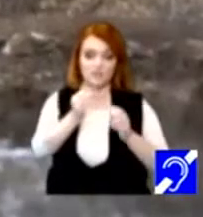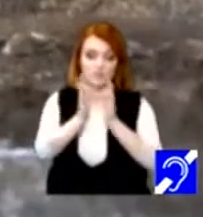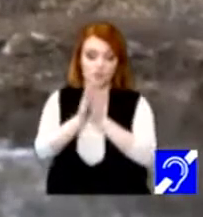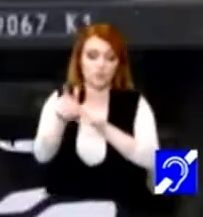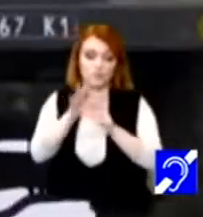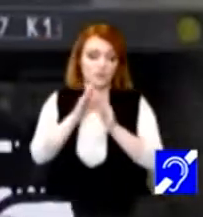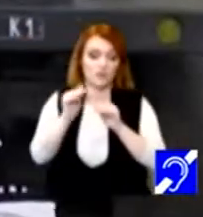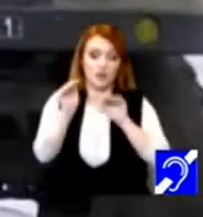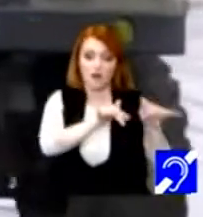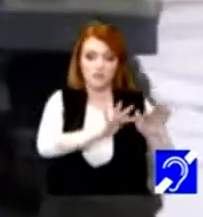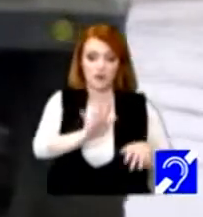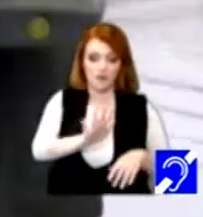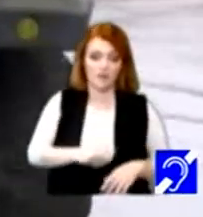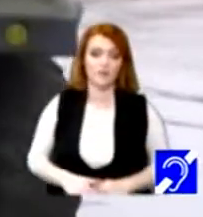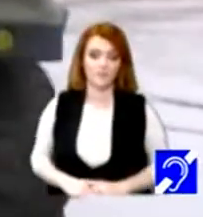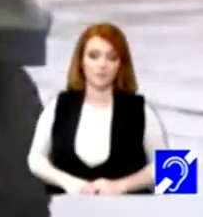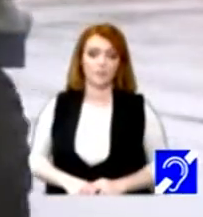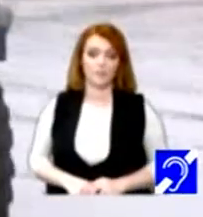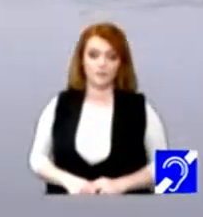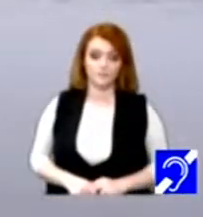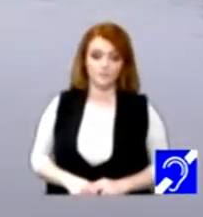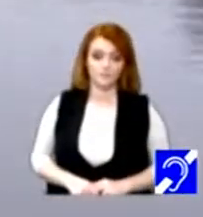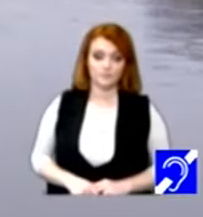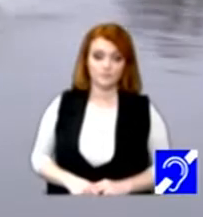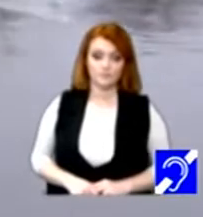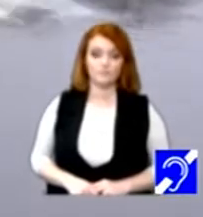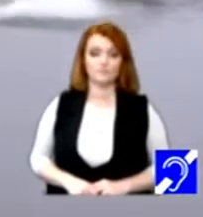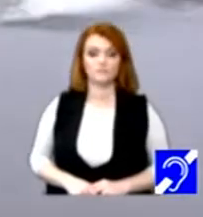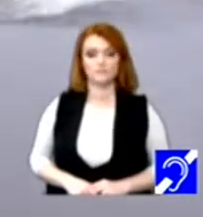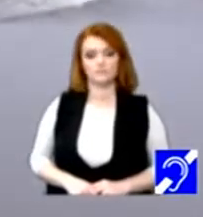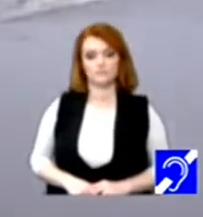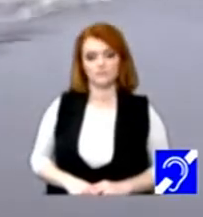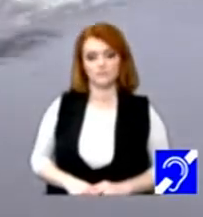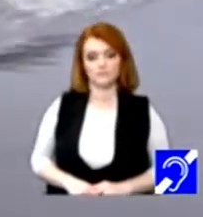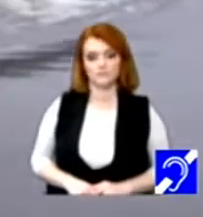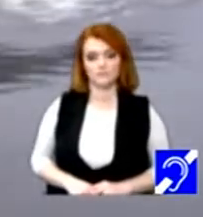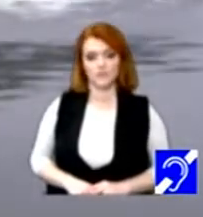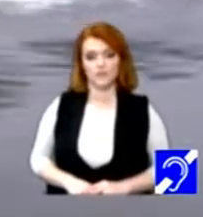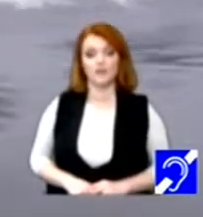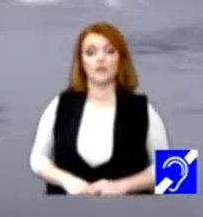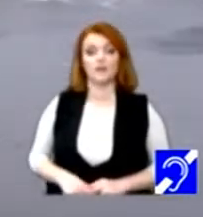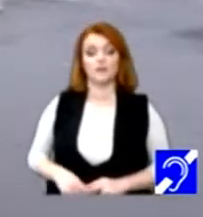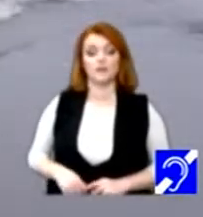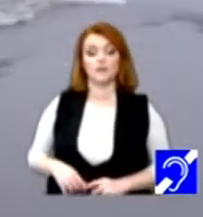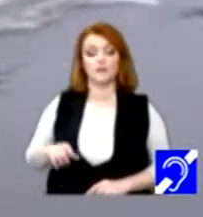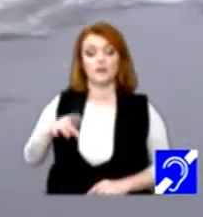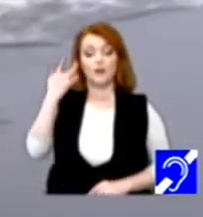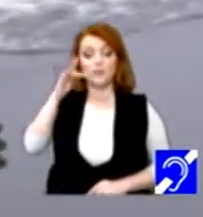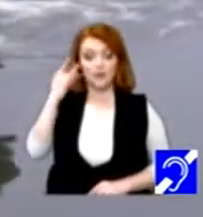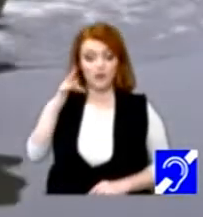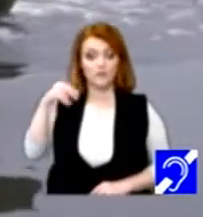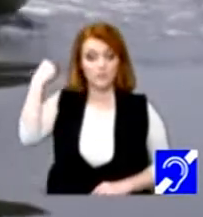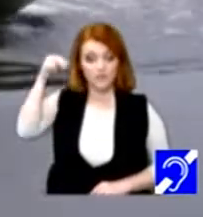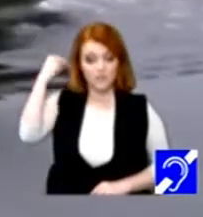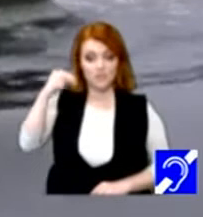sa de influență. Potrivit comunicatului difuzat de Kremlin, după convorbirea telefonică de aseară, Joe Biden ar fi subliniat că Washingtonul